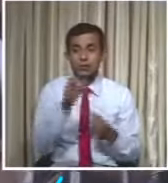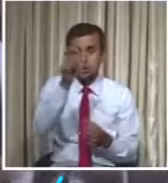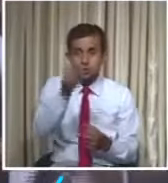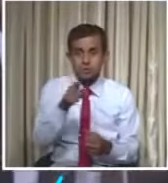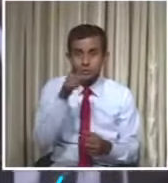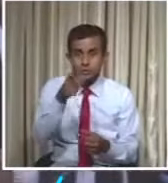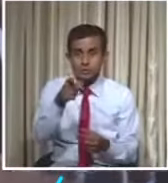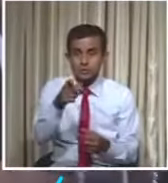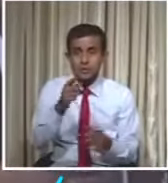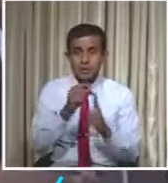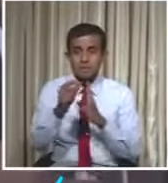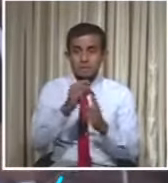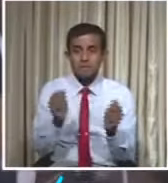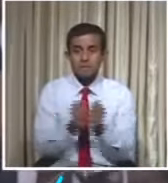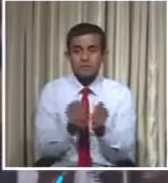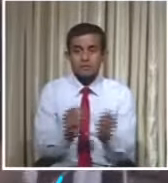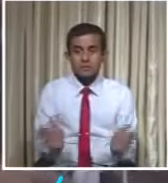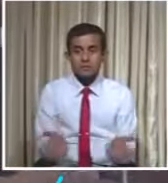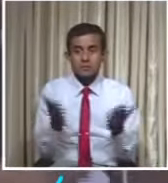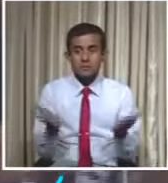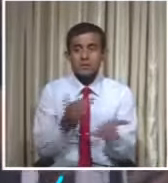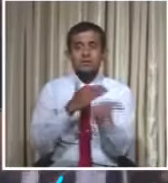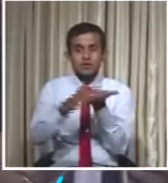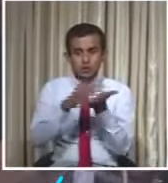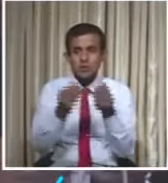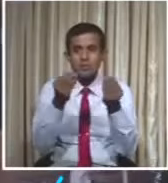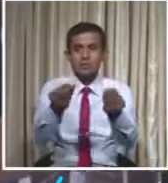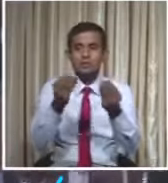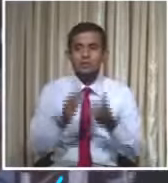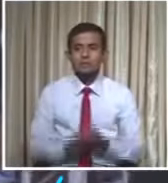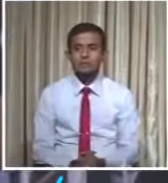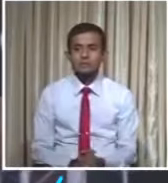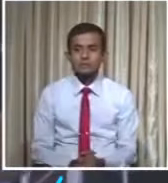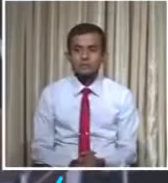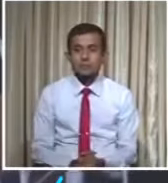ඔබතුමාට පාර්ලිමේන්තු කටයුතු කරගෙන යාමට සහයෝගය දීමයි